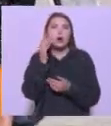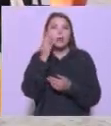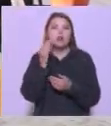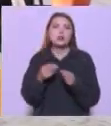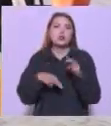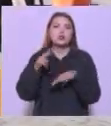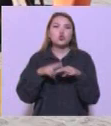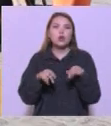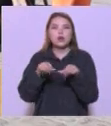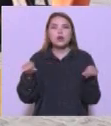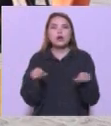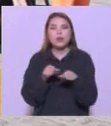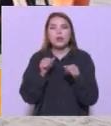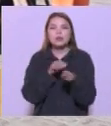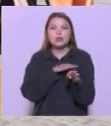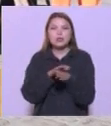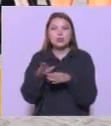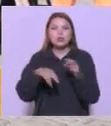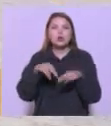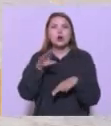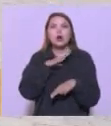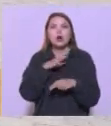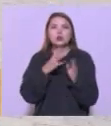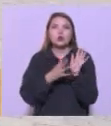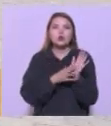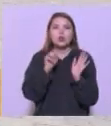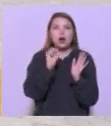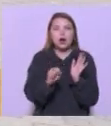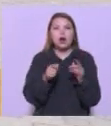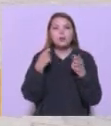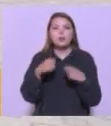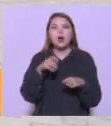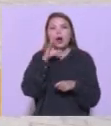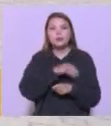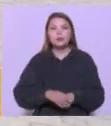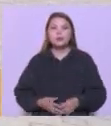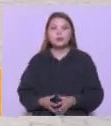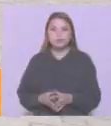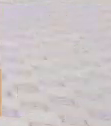компаниясы жүзеге асырады. Ал сату кеңсесі 9-ші А шағын ауданында орналасқан.